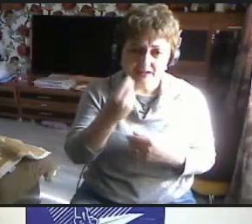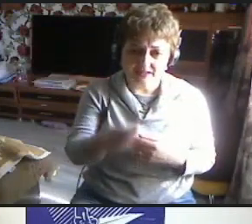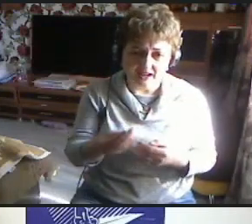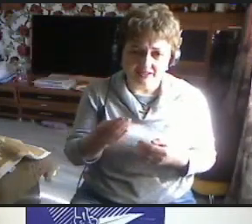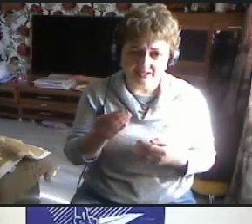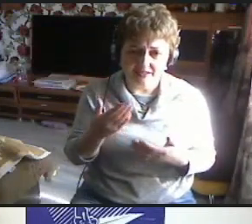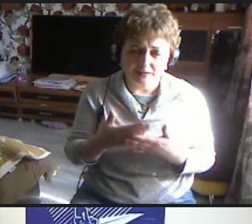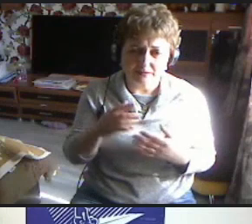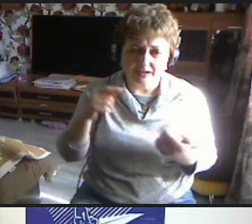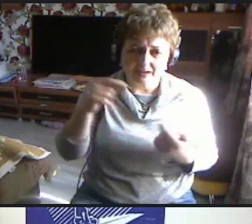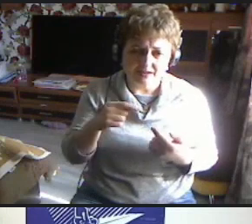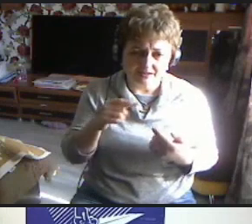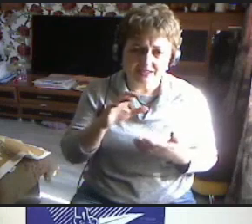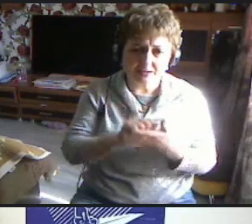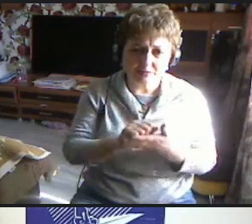предметами.